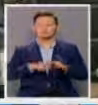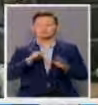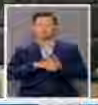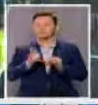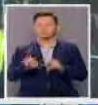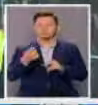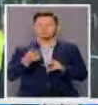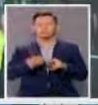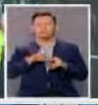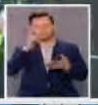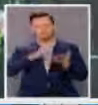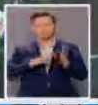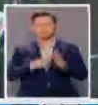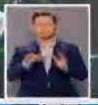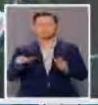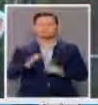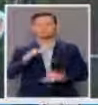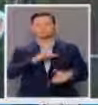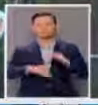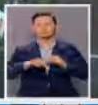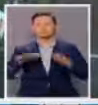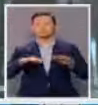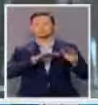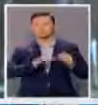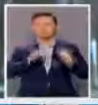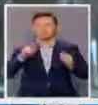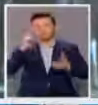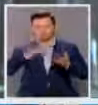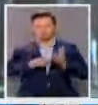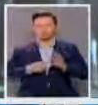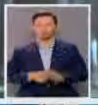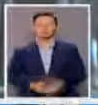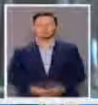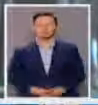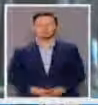аздық ететіндігі қозғалды. Сондықтан биыл оның қатарын тағы 4 жағажаймен толықтыру жұмыстары жүргізіледі.